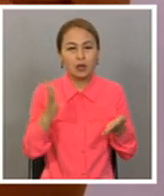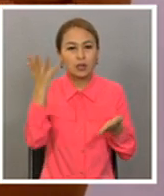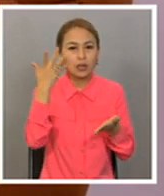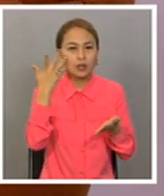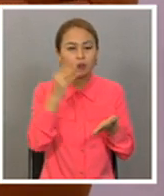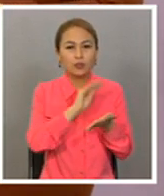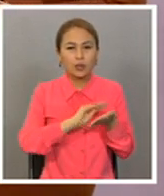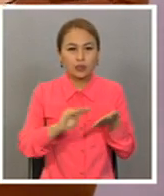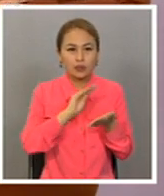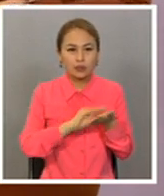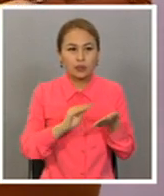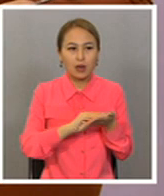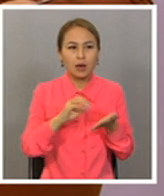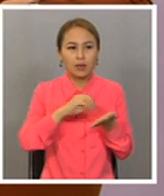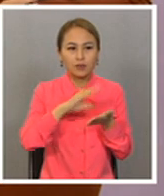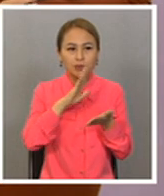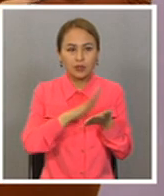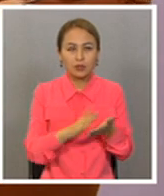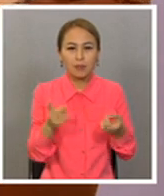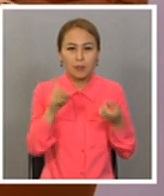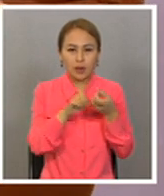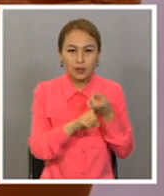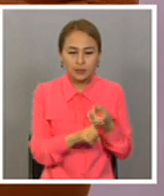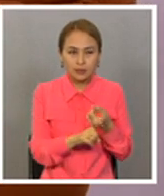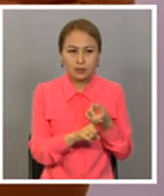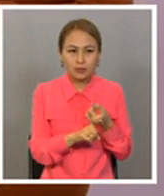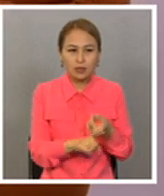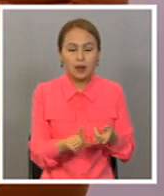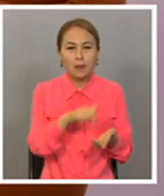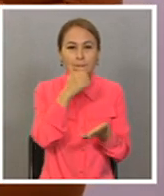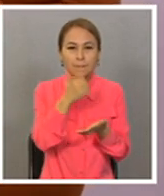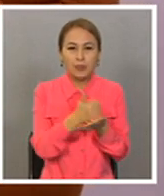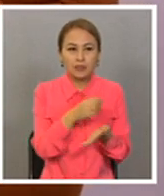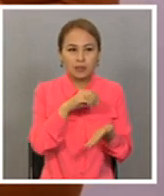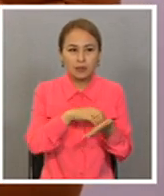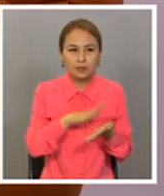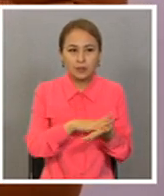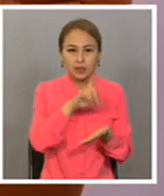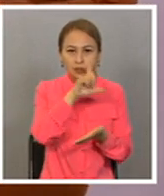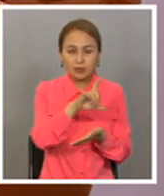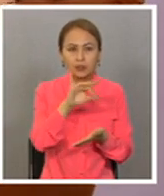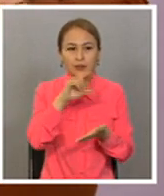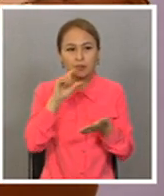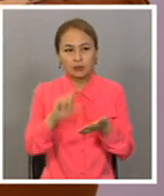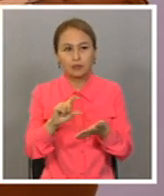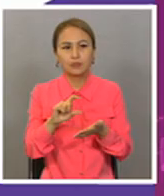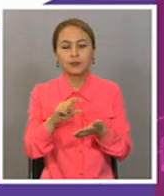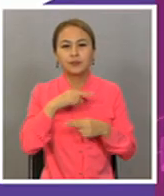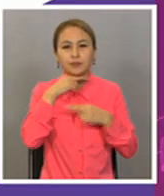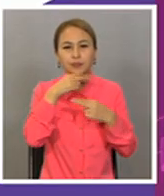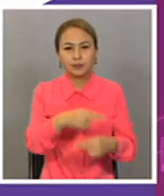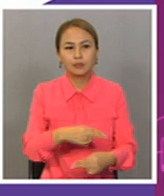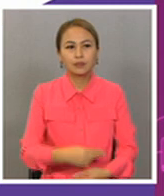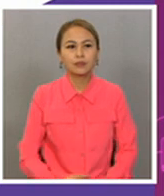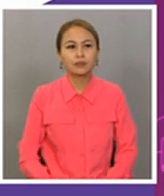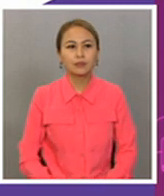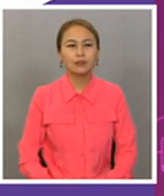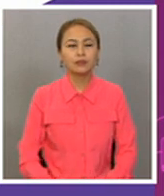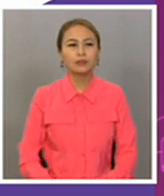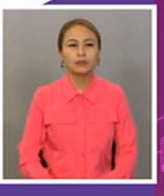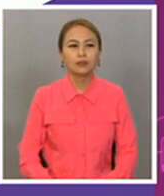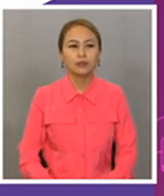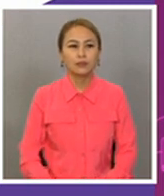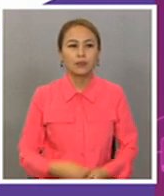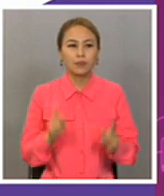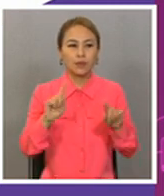барысында әріптердің байланысына, бас әріп пен кіші әріптің биіктігіне назар аударыңдар.